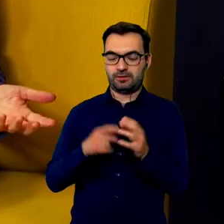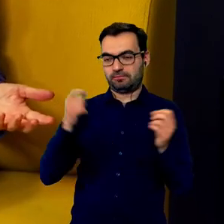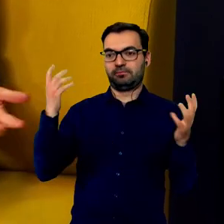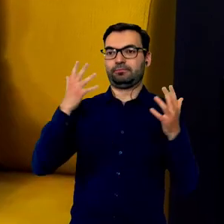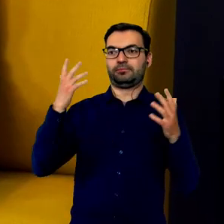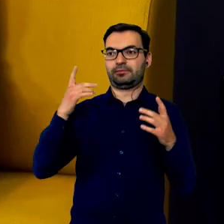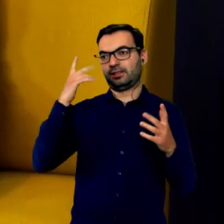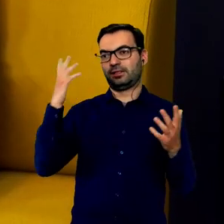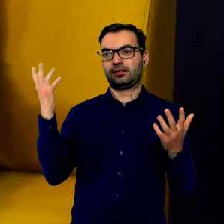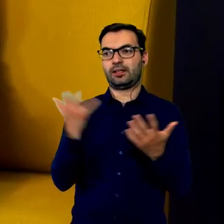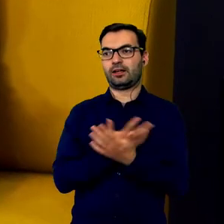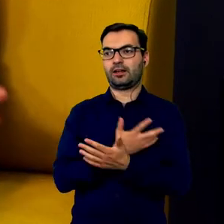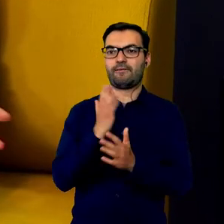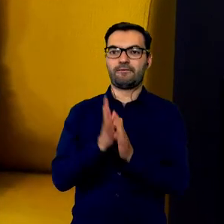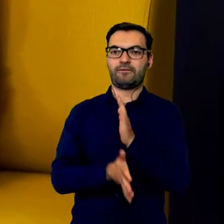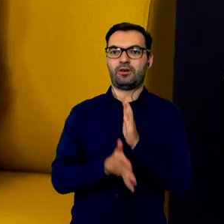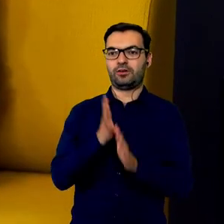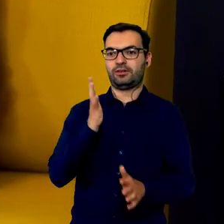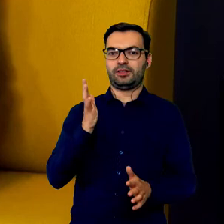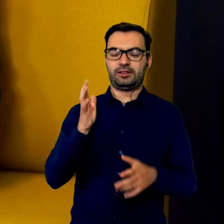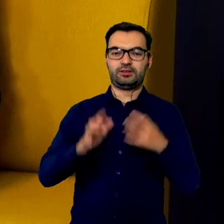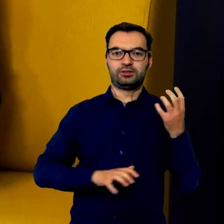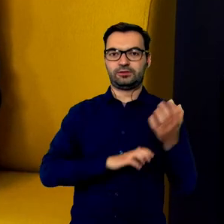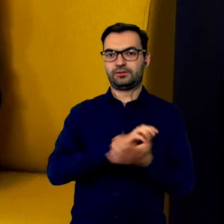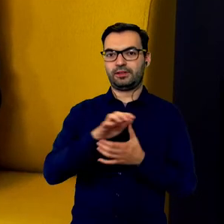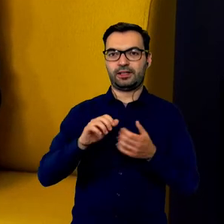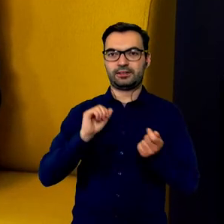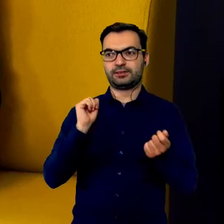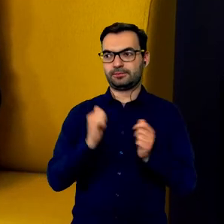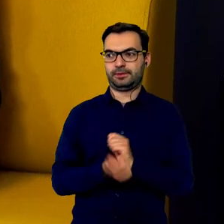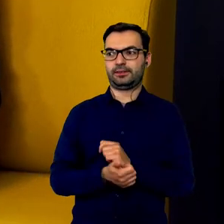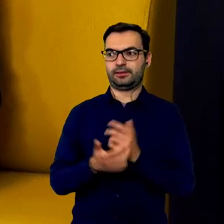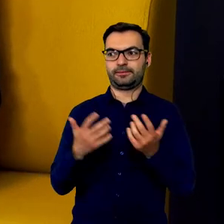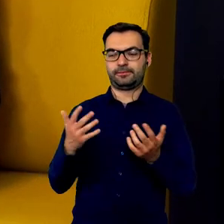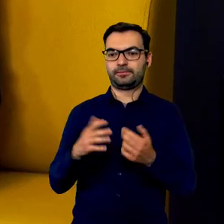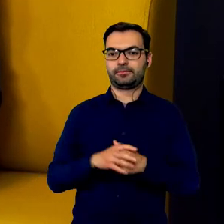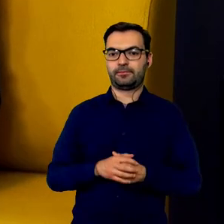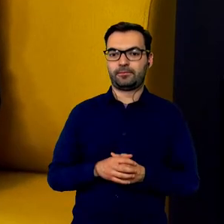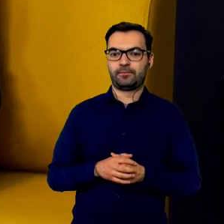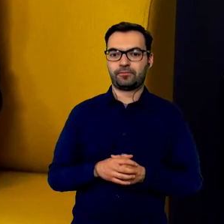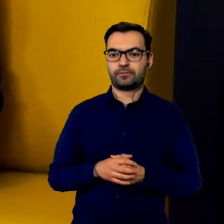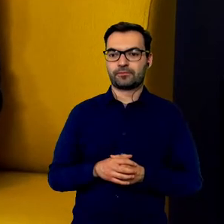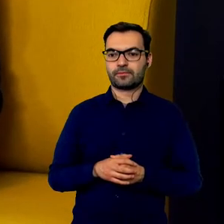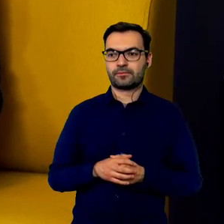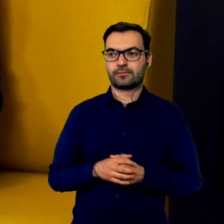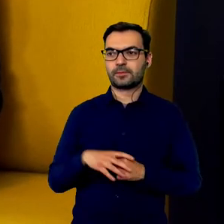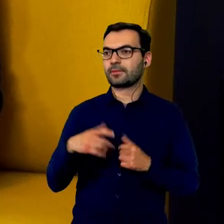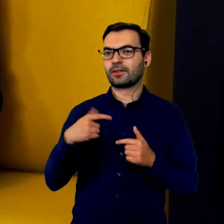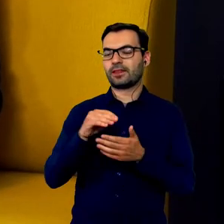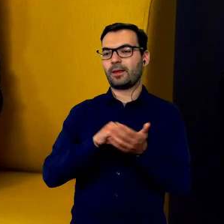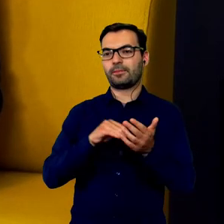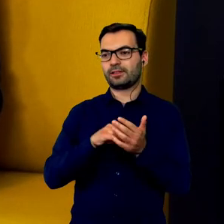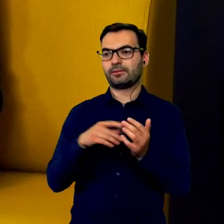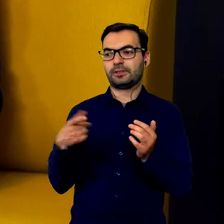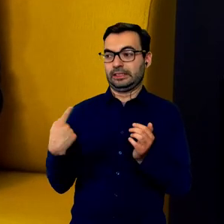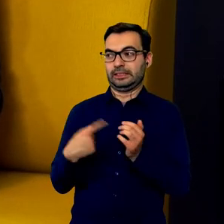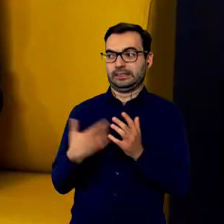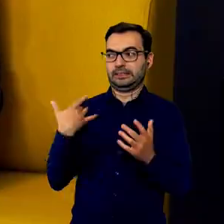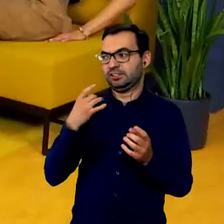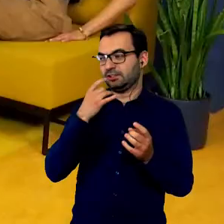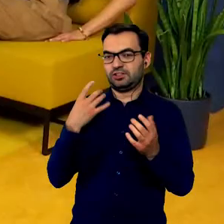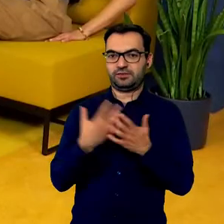nagle wojna i ten świat się całkiem zmienia w tym wszystkim. Nie napisałam o tym, bo to jest ostatni